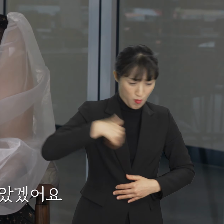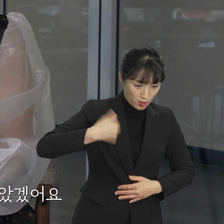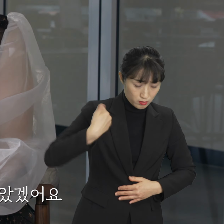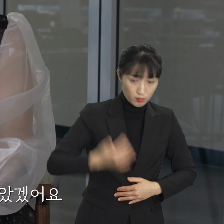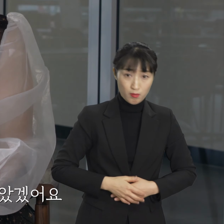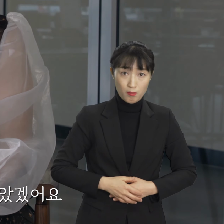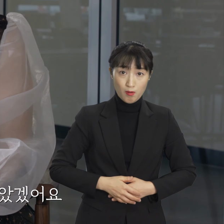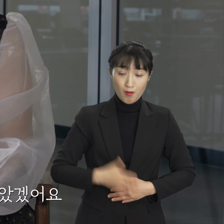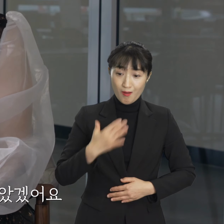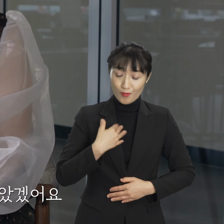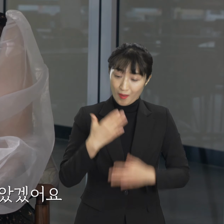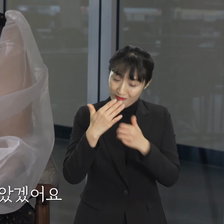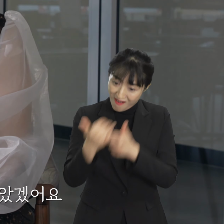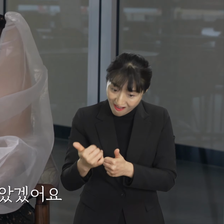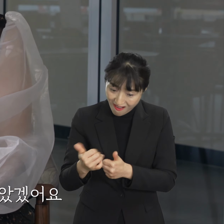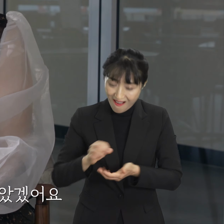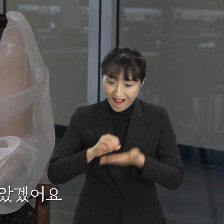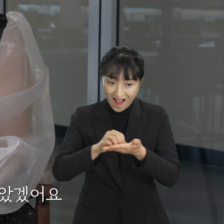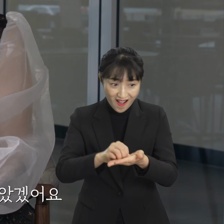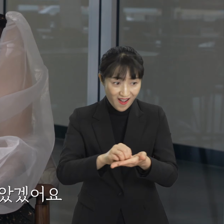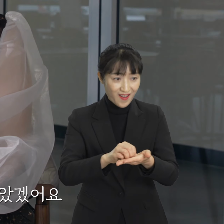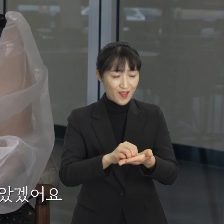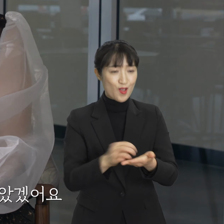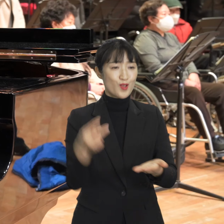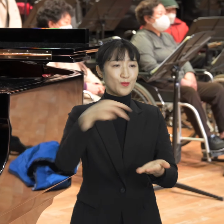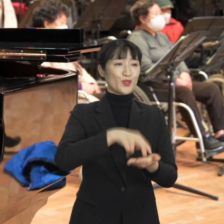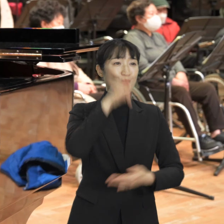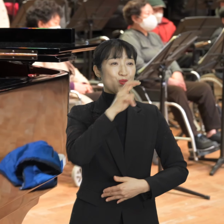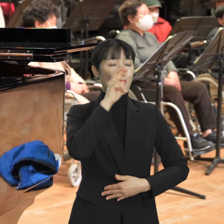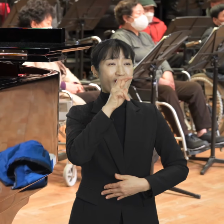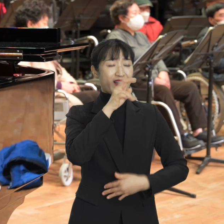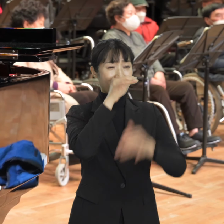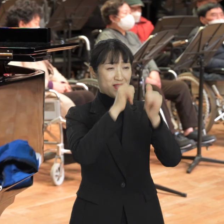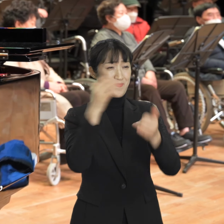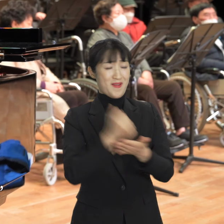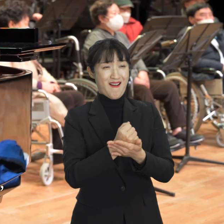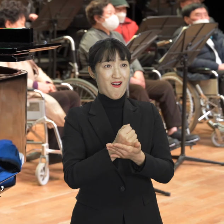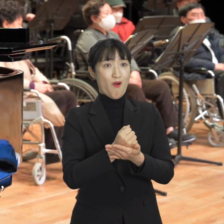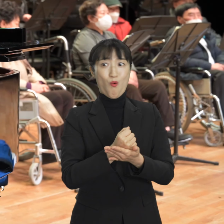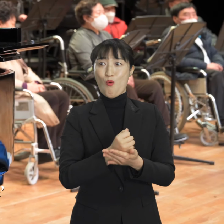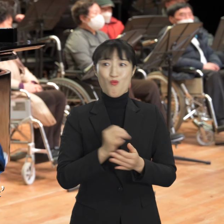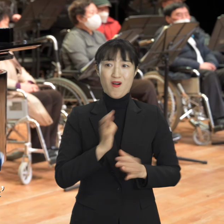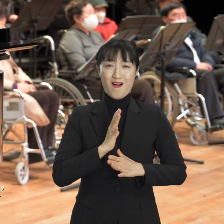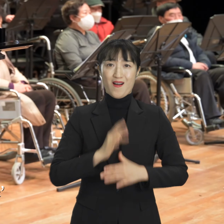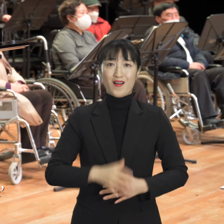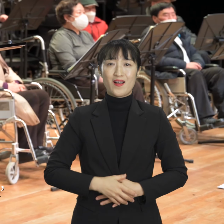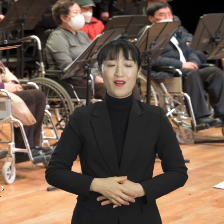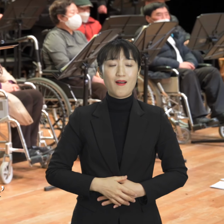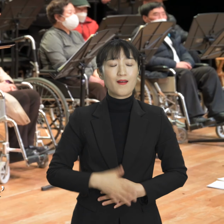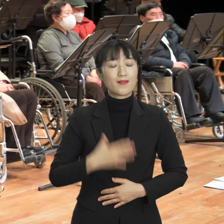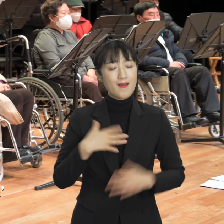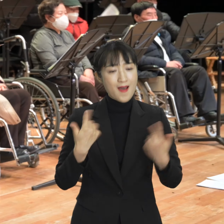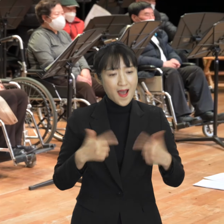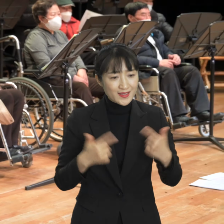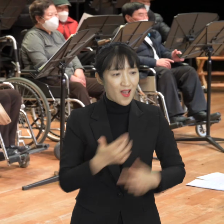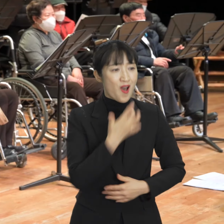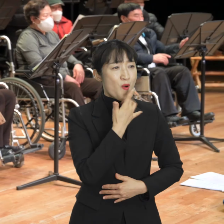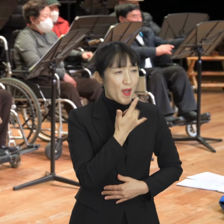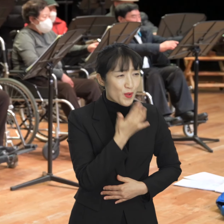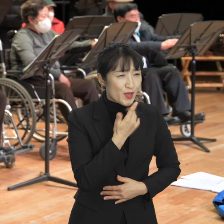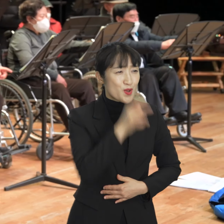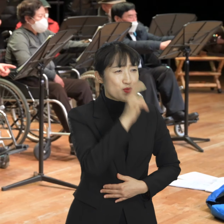안 돼서니까 얼마나 좋았겠어요 당황하고 이번 주 일에 화요일은 합창 가는 날이야